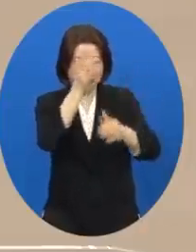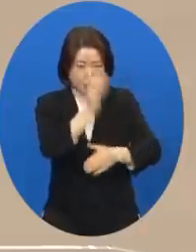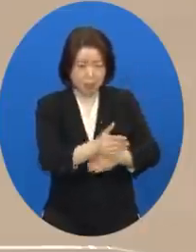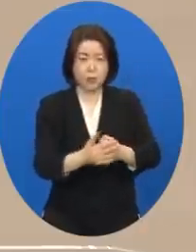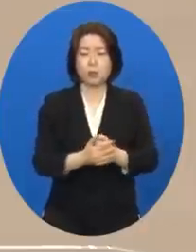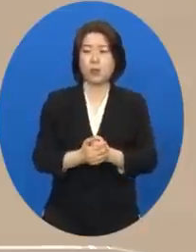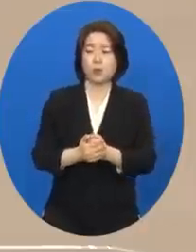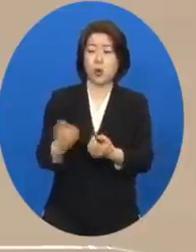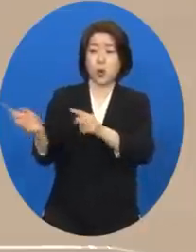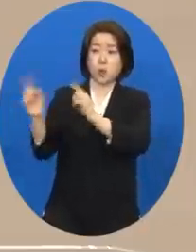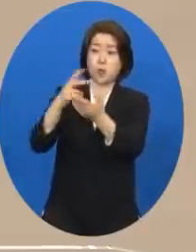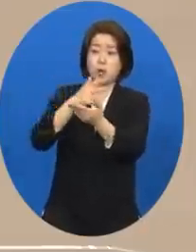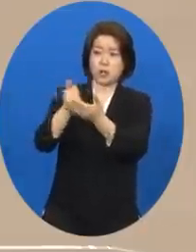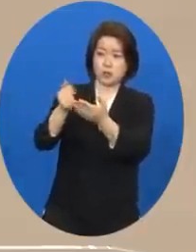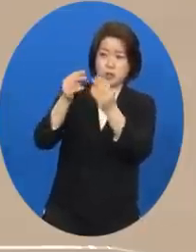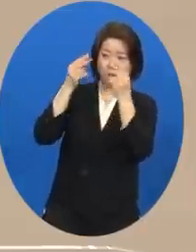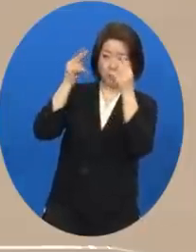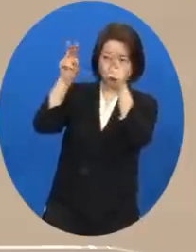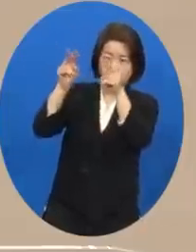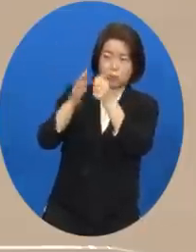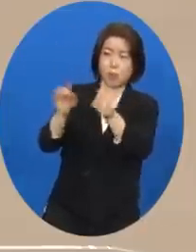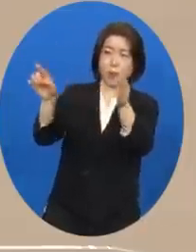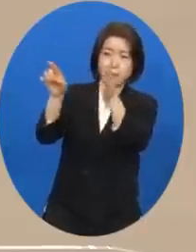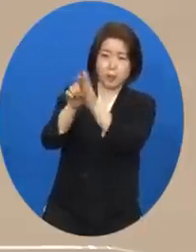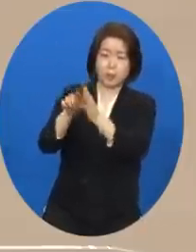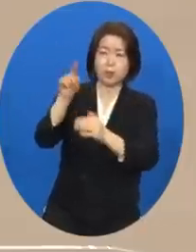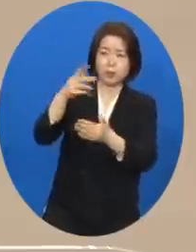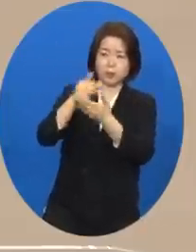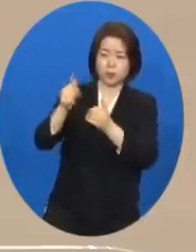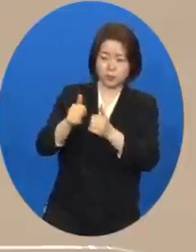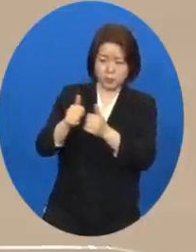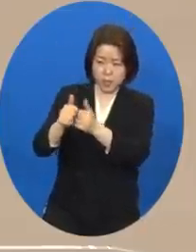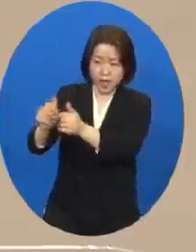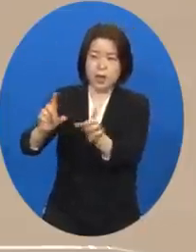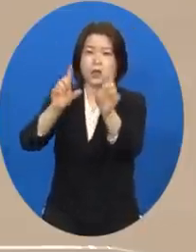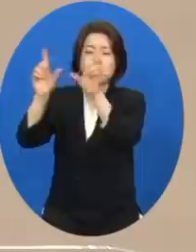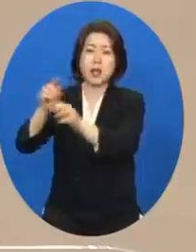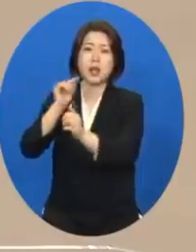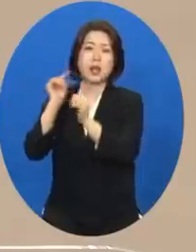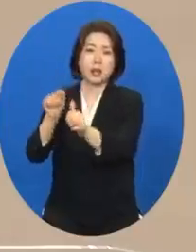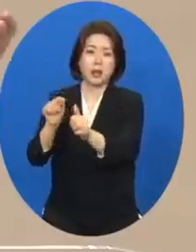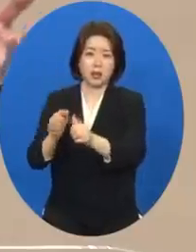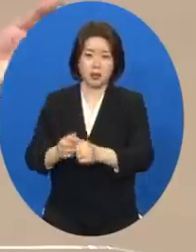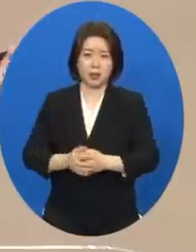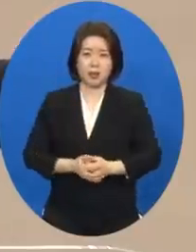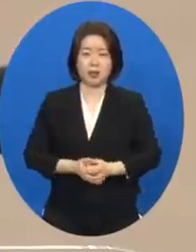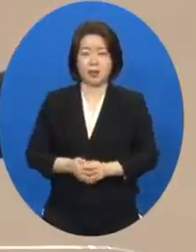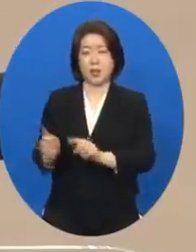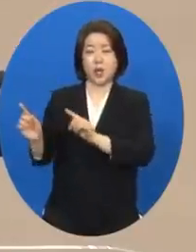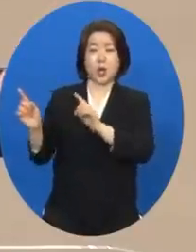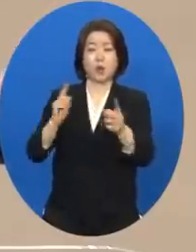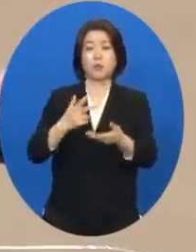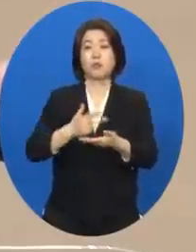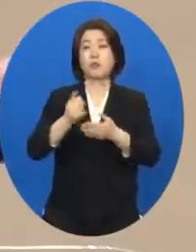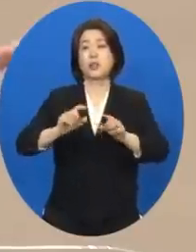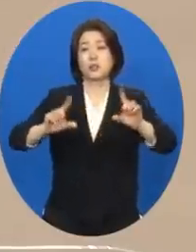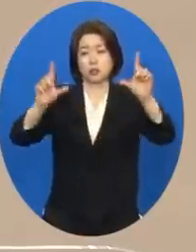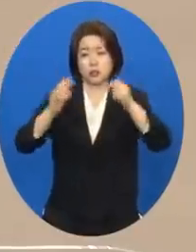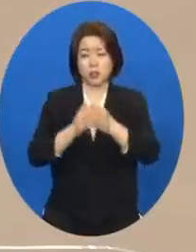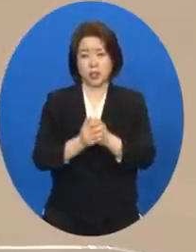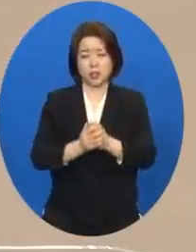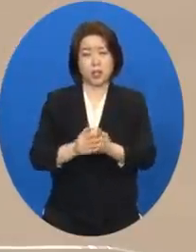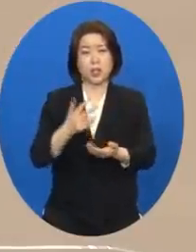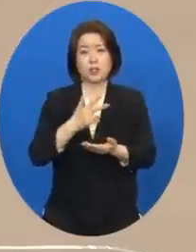주님을 주목하고 믿고 굳힌 영을 따라 살 오늘 부활 주일에 주님이 여러분에게 주시는